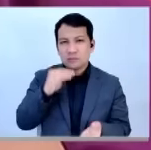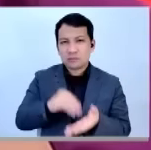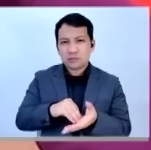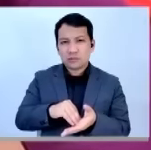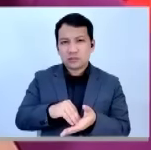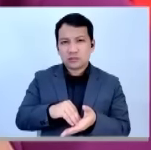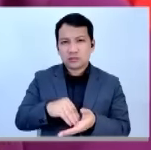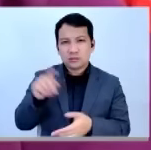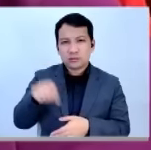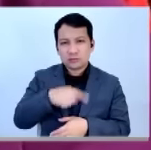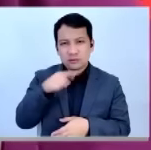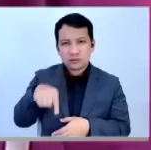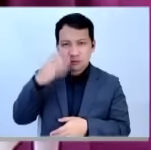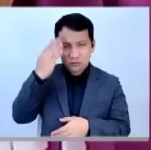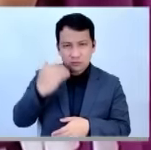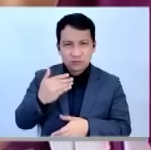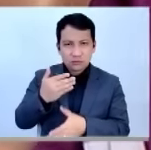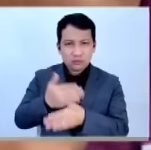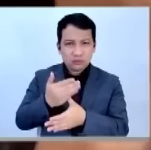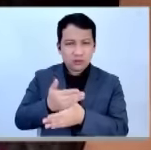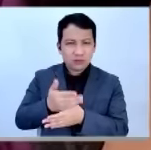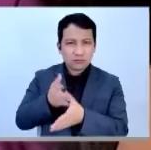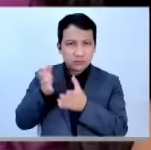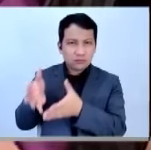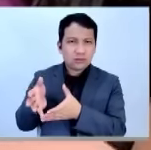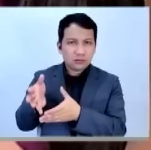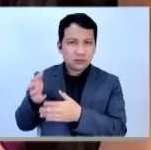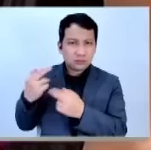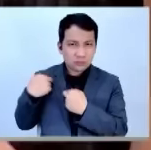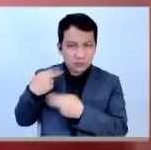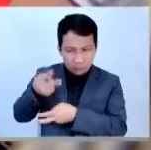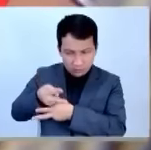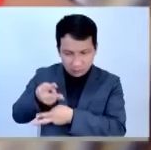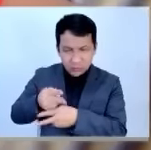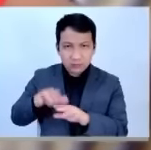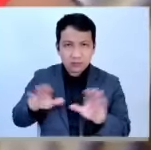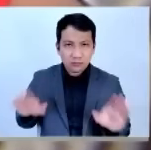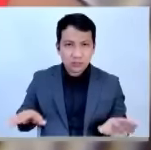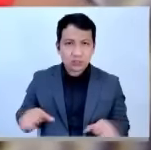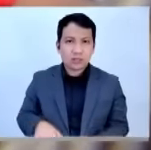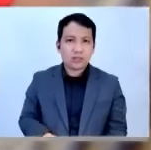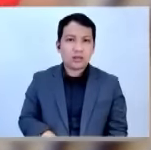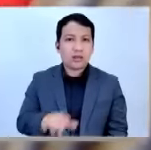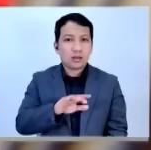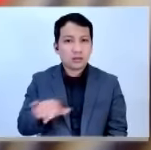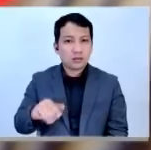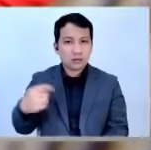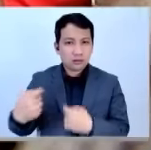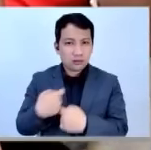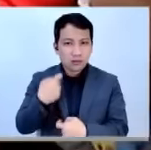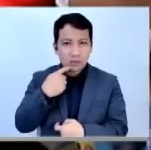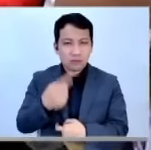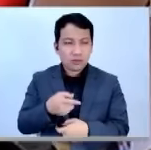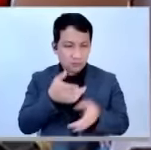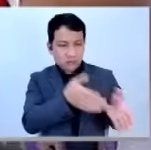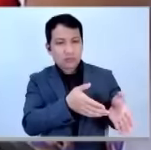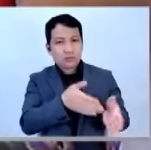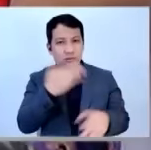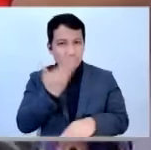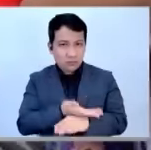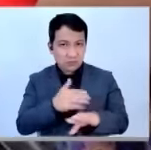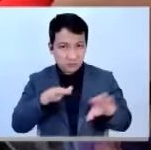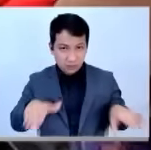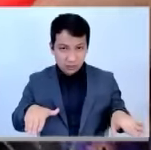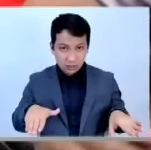kanila dahil sa umano'y pagpapabaya sa pagbabantay sa mga bata. Kung saan niyo ko sasabihin na kayo na pinabayaan yung mga anak niyo na ganyan yung mangyari, managot yung